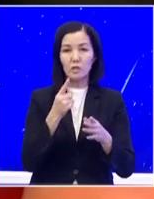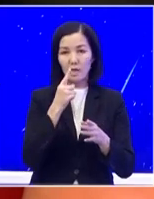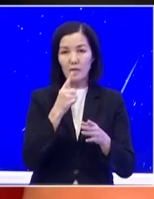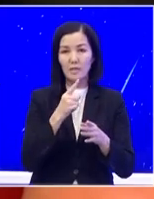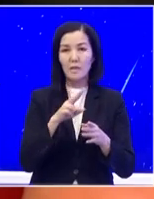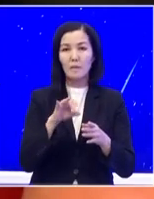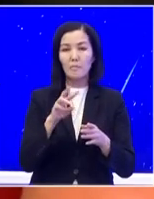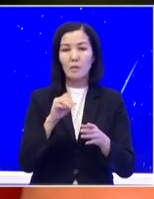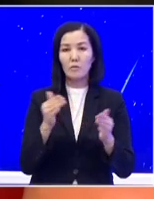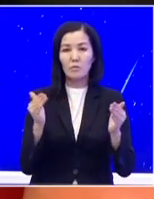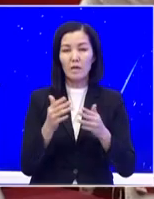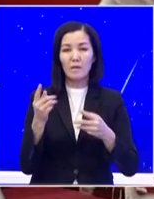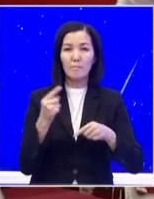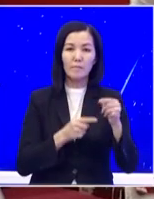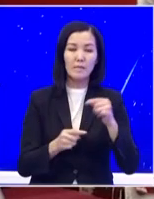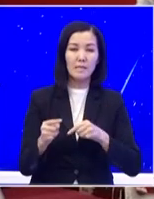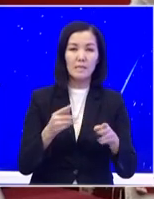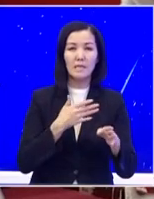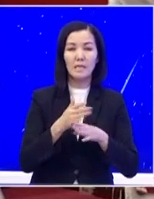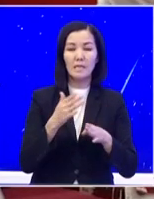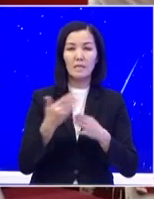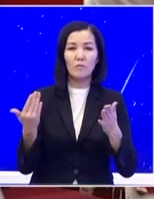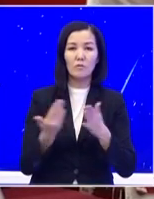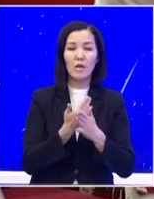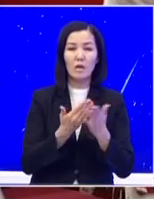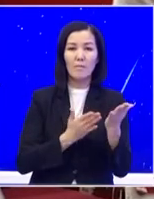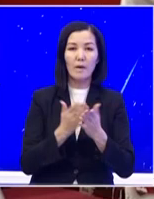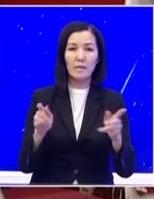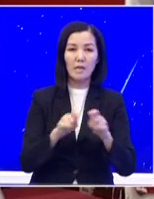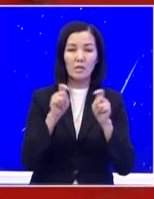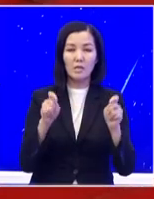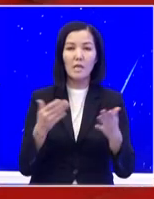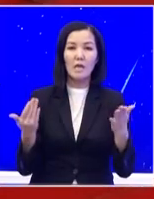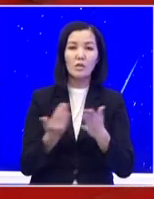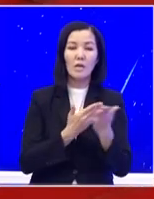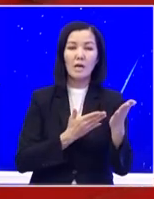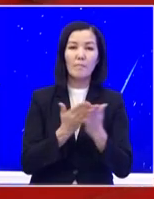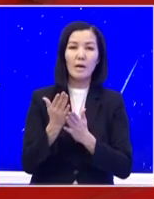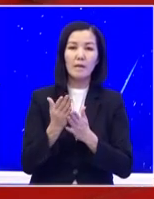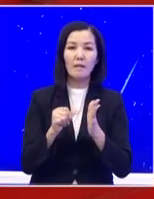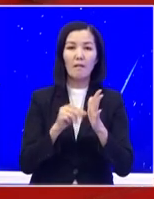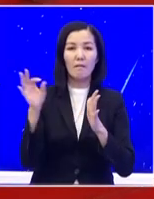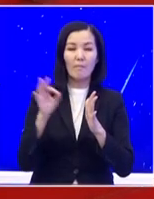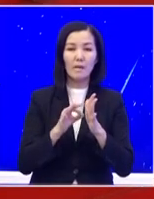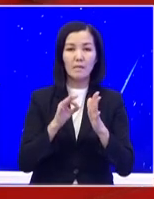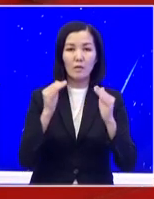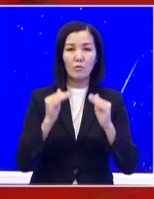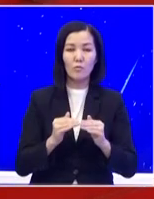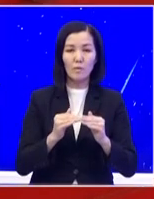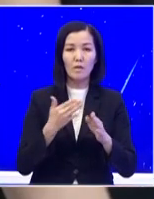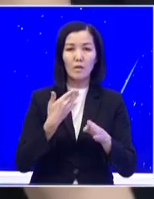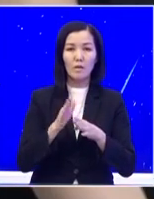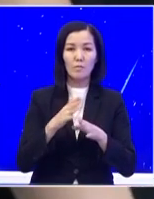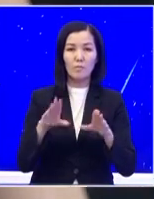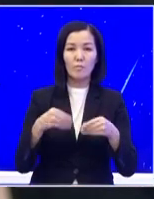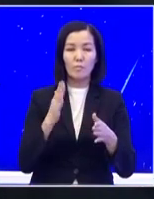микро және шағын бизнесті микрокредиттеу жаңа бағыты қосылады. Жаңа бағыт 6%-дан аспайтын мөлшерлеме бойынша субсидиялауды